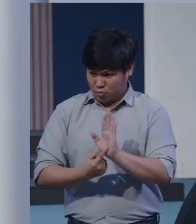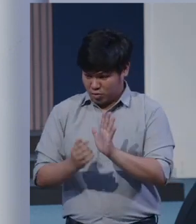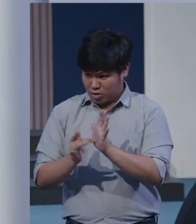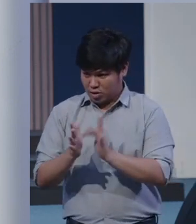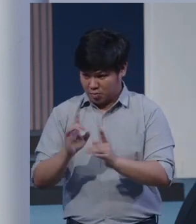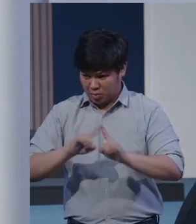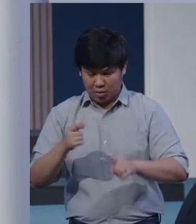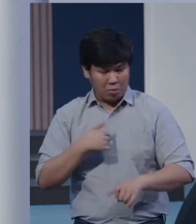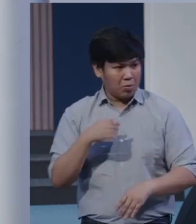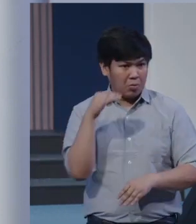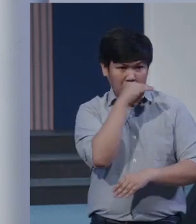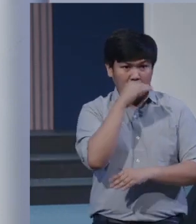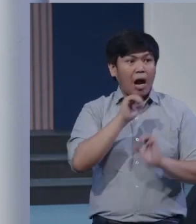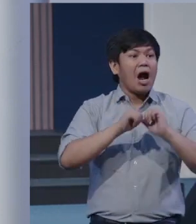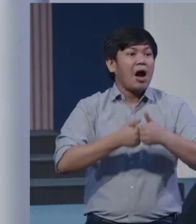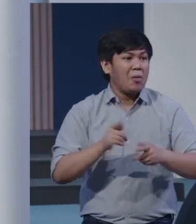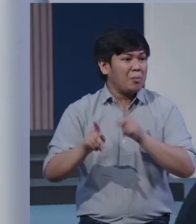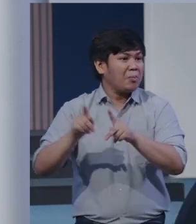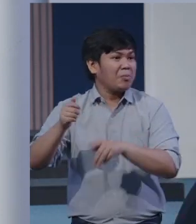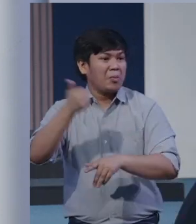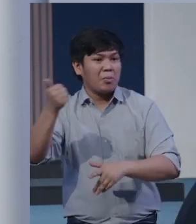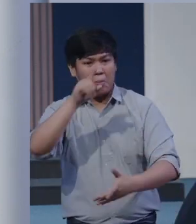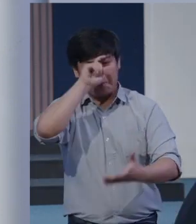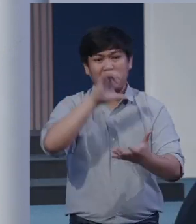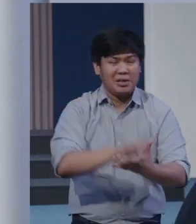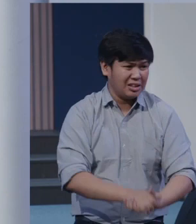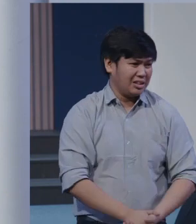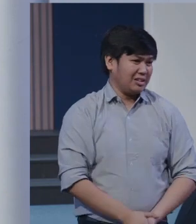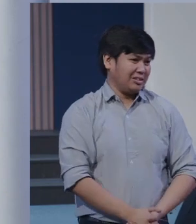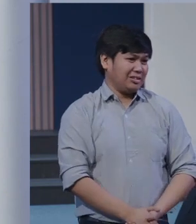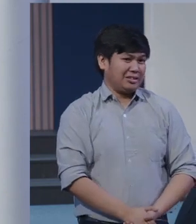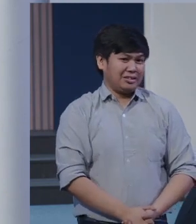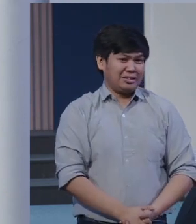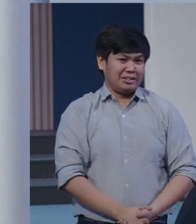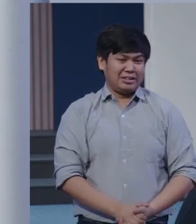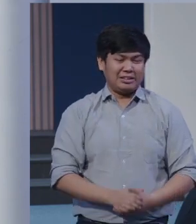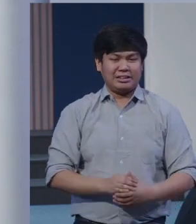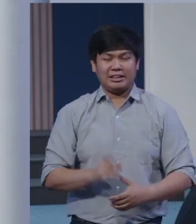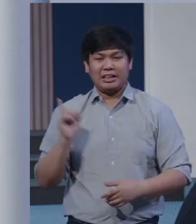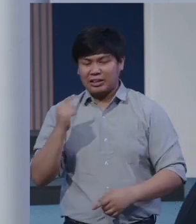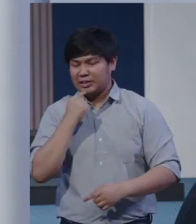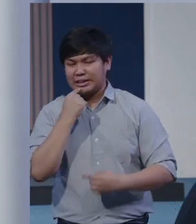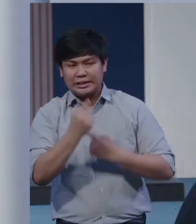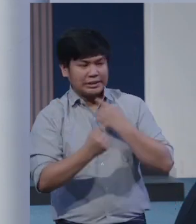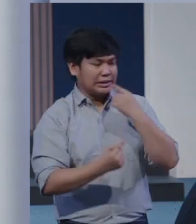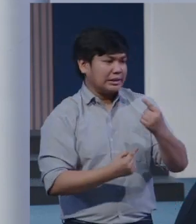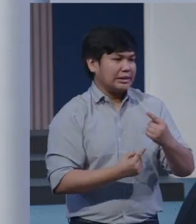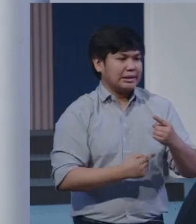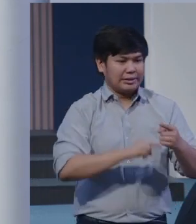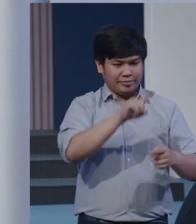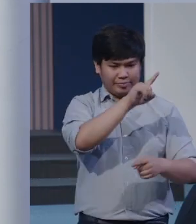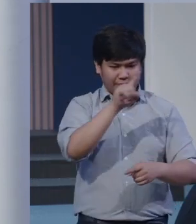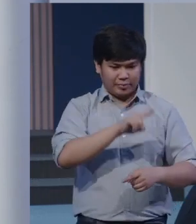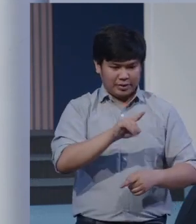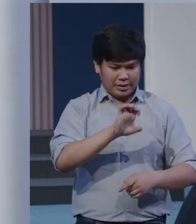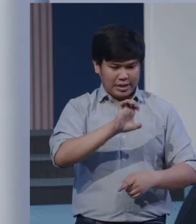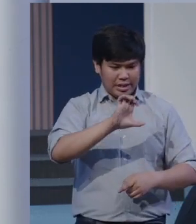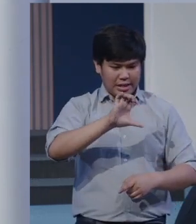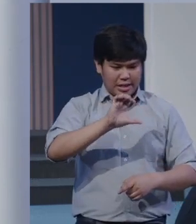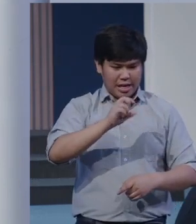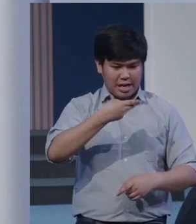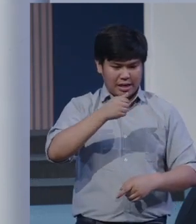tipan at ito ay nagdudulot ng katarungan At kapayapaan anong sinasabi ko sa zechariah chapter